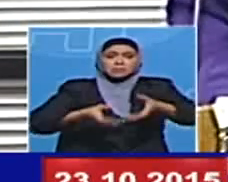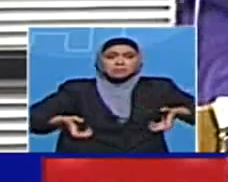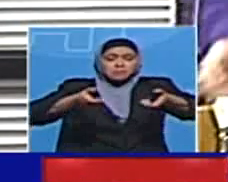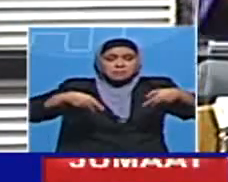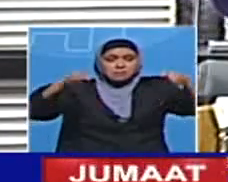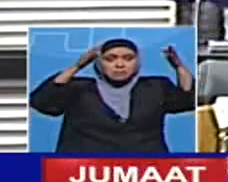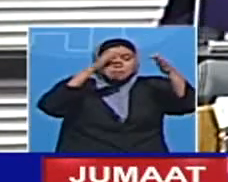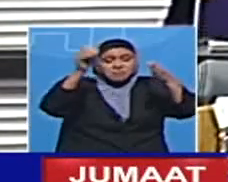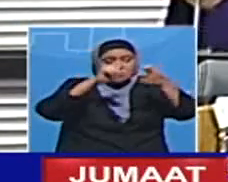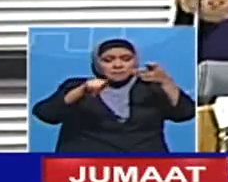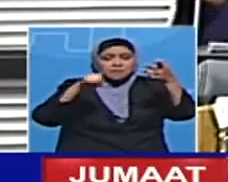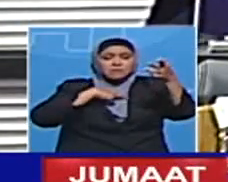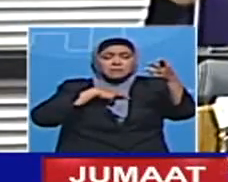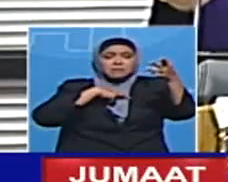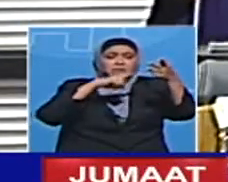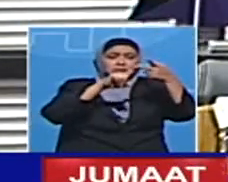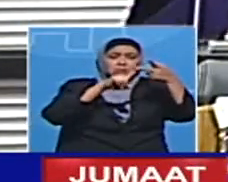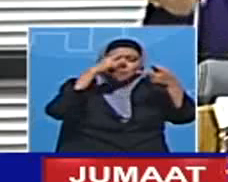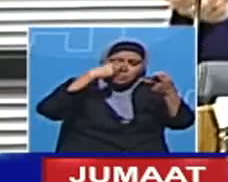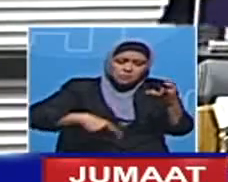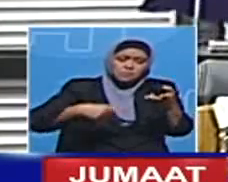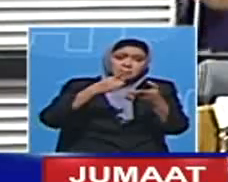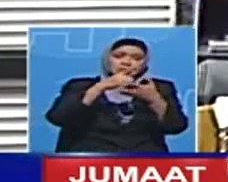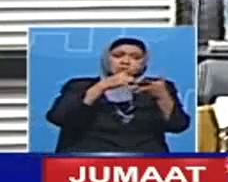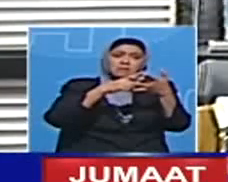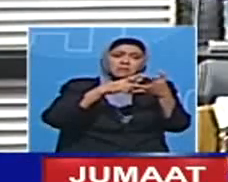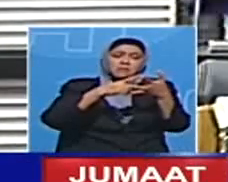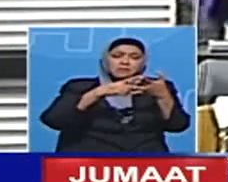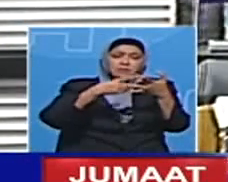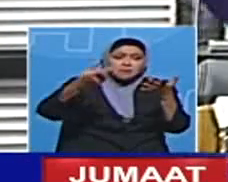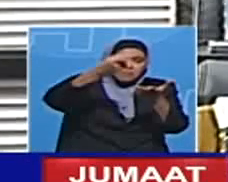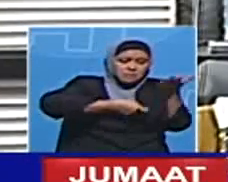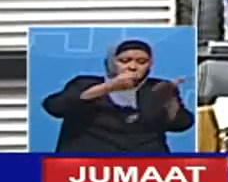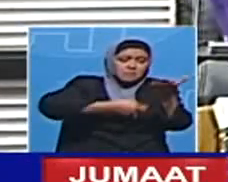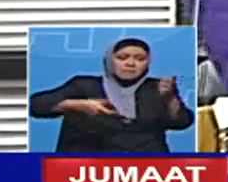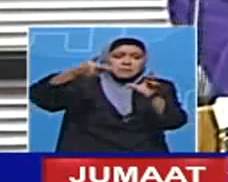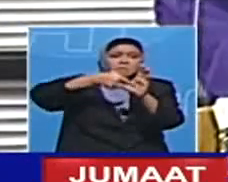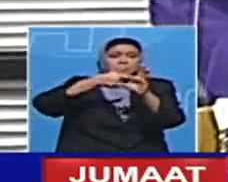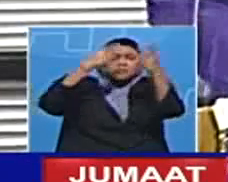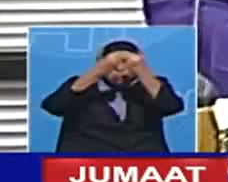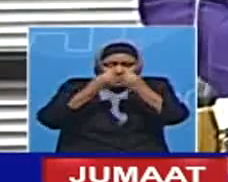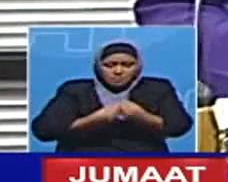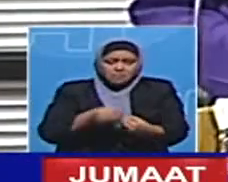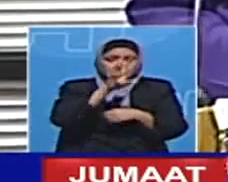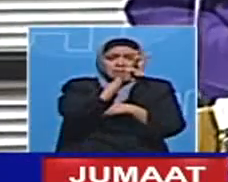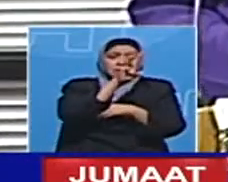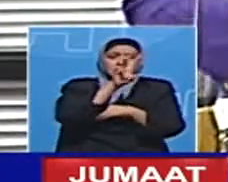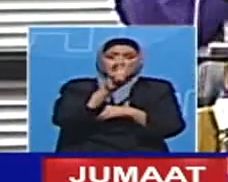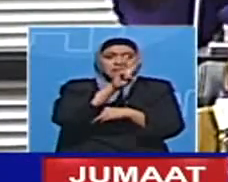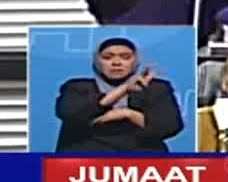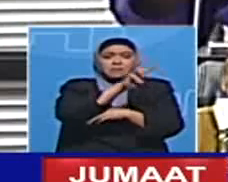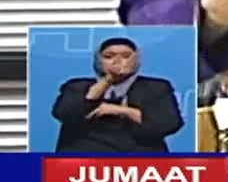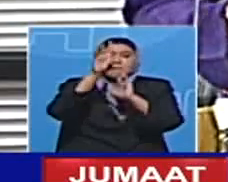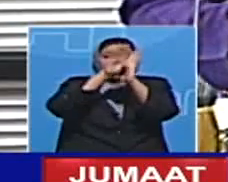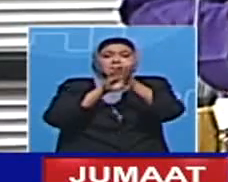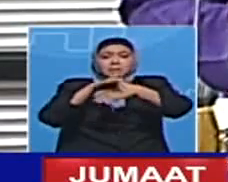Petronas serta hasil Cukai Petroleum pada negara berjumlah R2 bilion akan tetapi